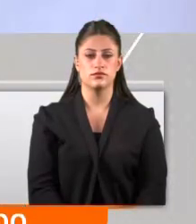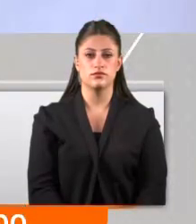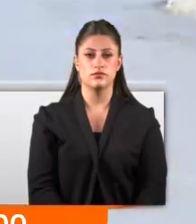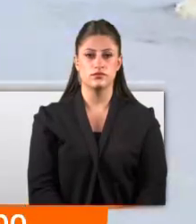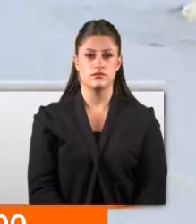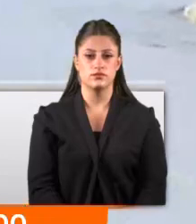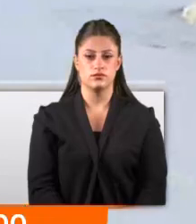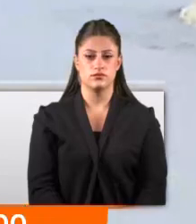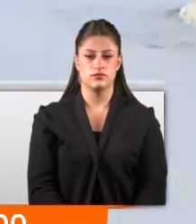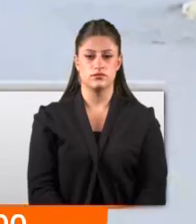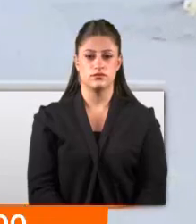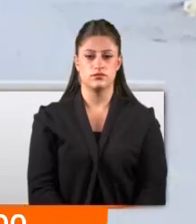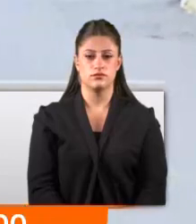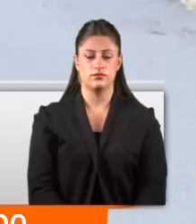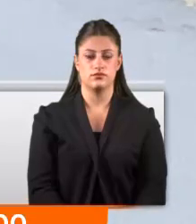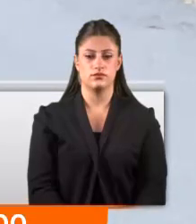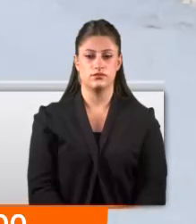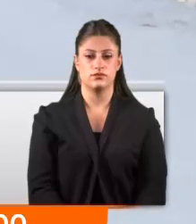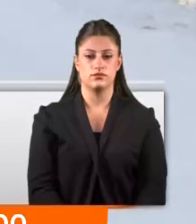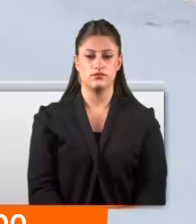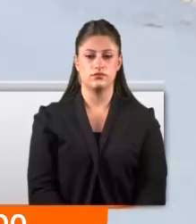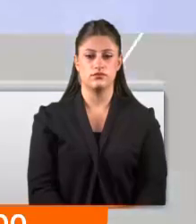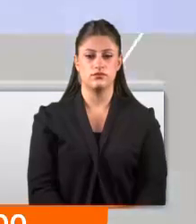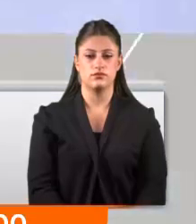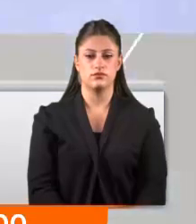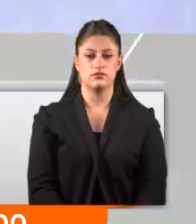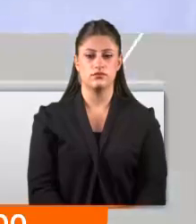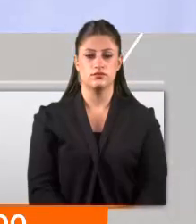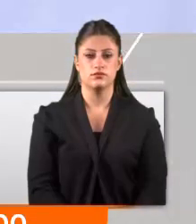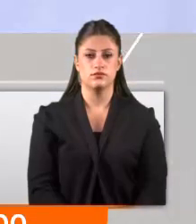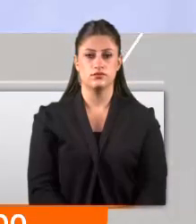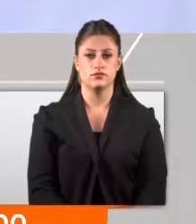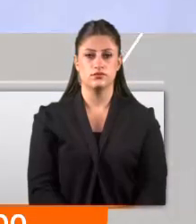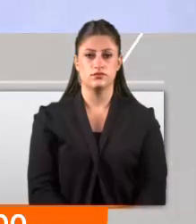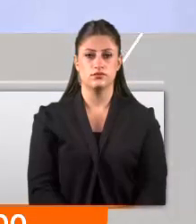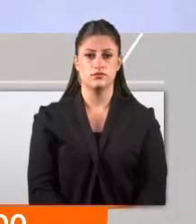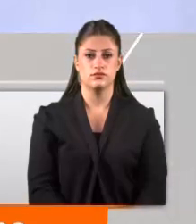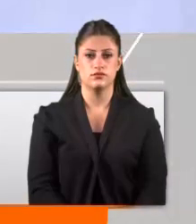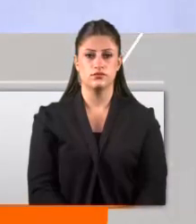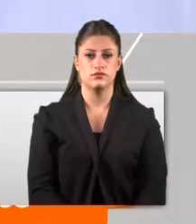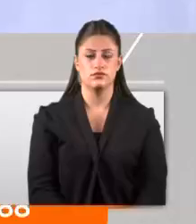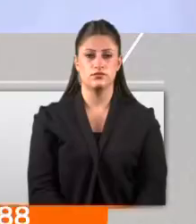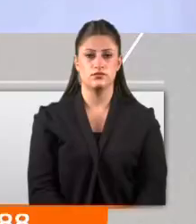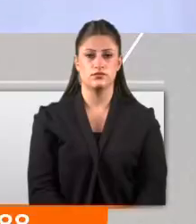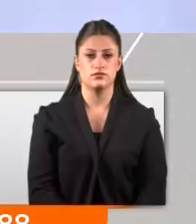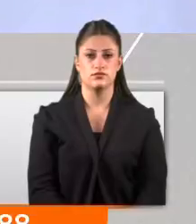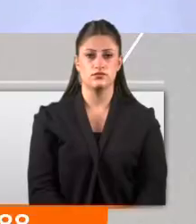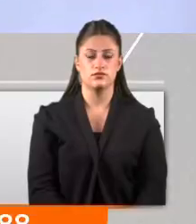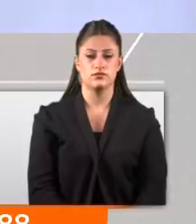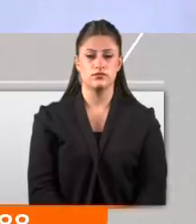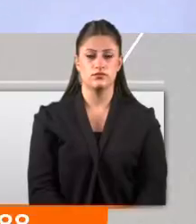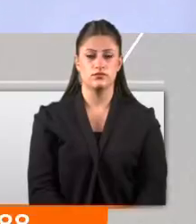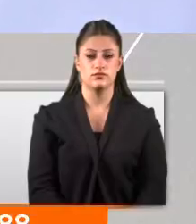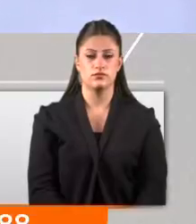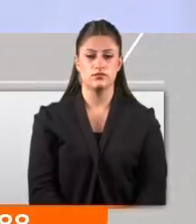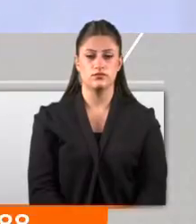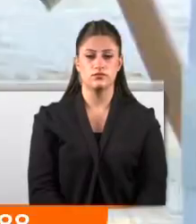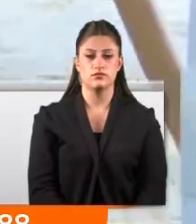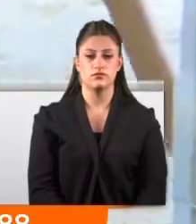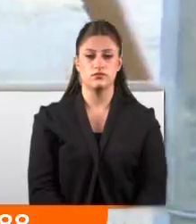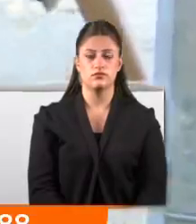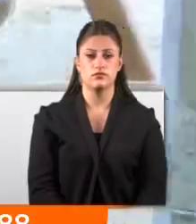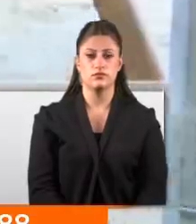düştü. Hemen olayı kapatmak, örtbas etmek istediler. Bir günde koca evin inşaatı yapılıyor. Bu yani küçücük yeri niye tamir